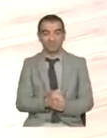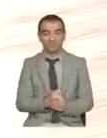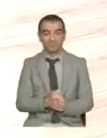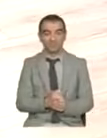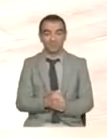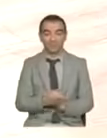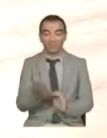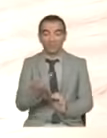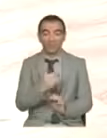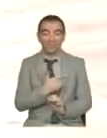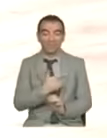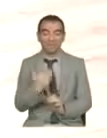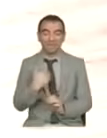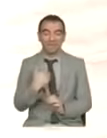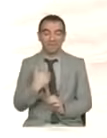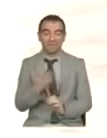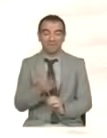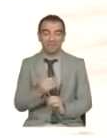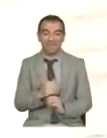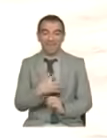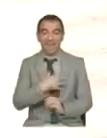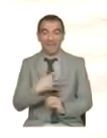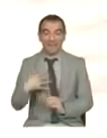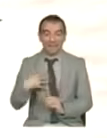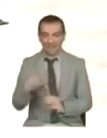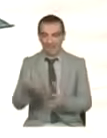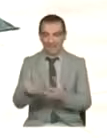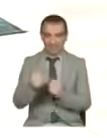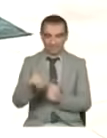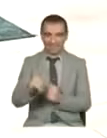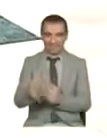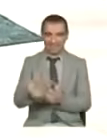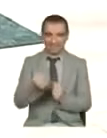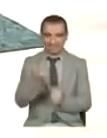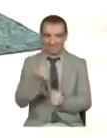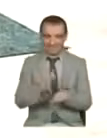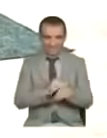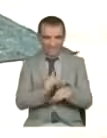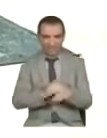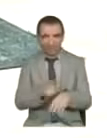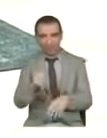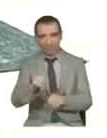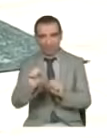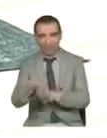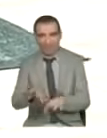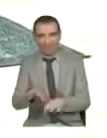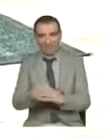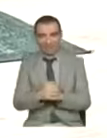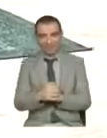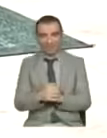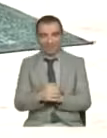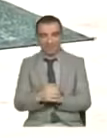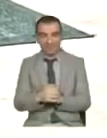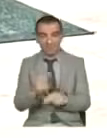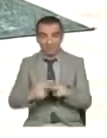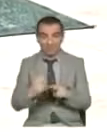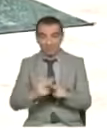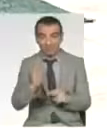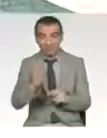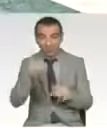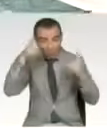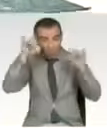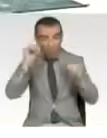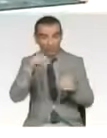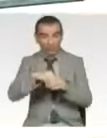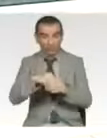Ay canlarım benim ya. İşte annesinin yanından aldık. Biraz sevdim, sonra tekrar annesinin yanına bırakınca Hemen gitti o kadar koyun